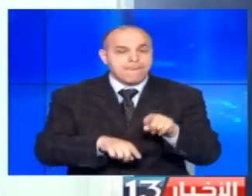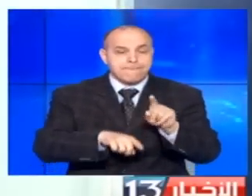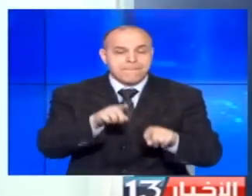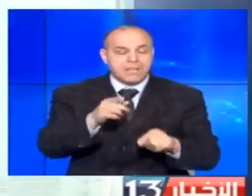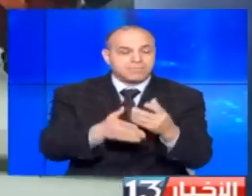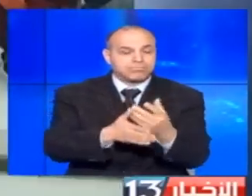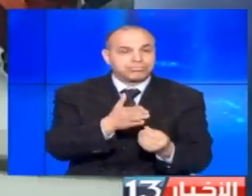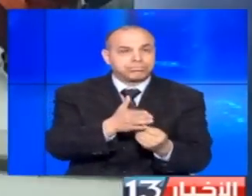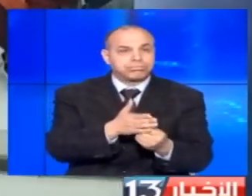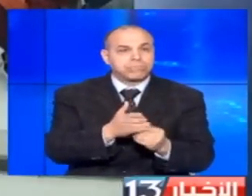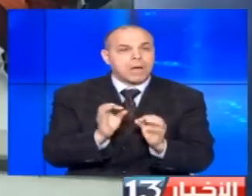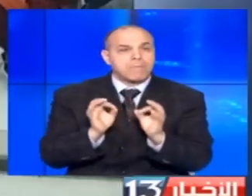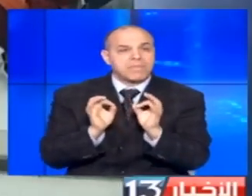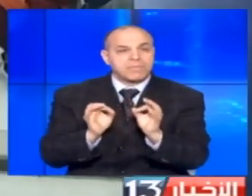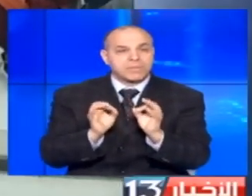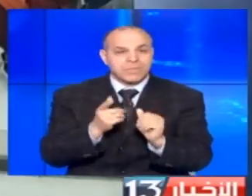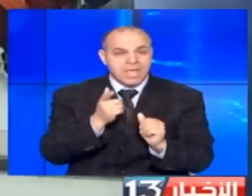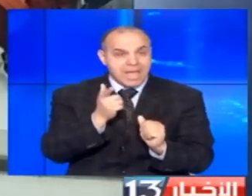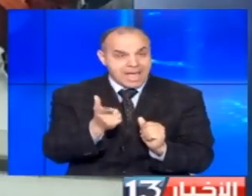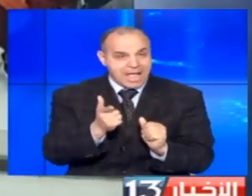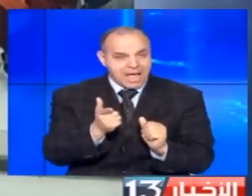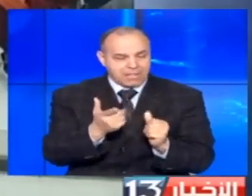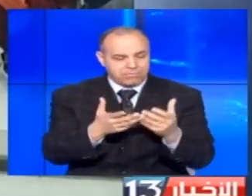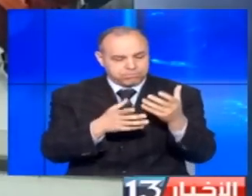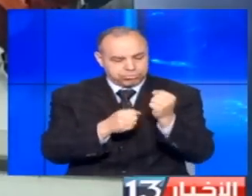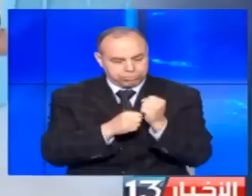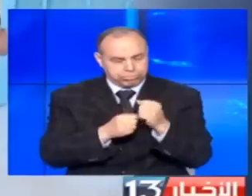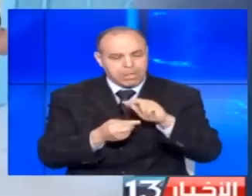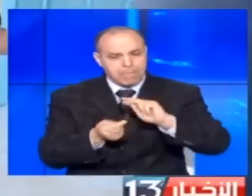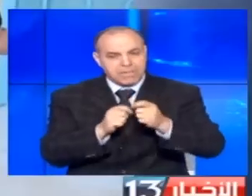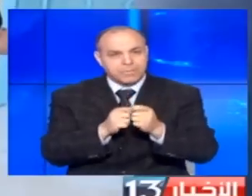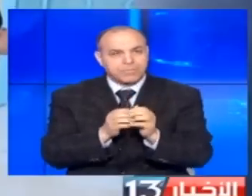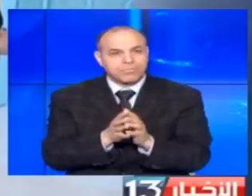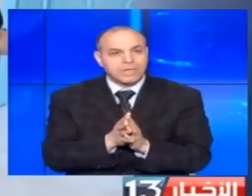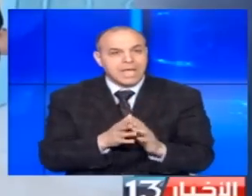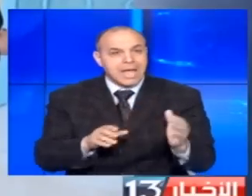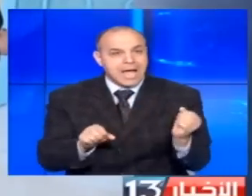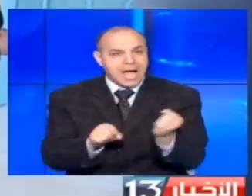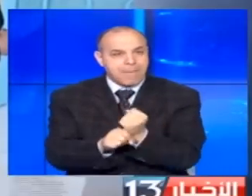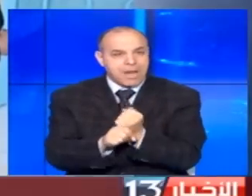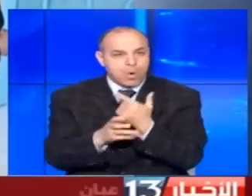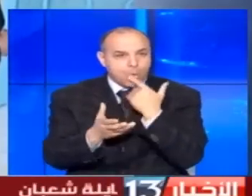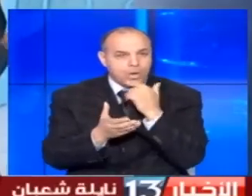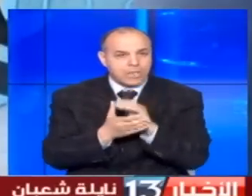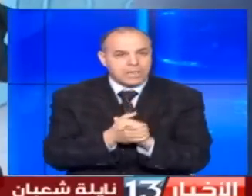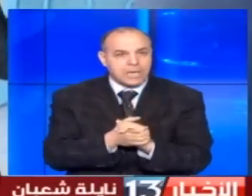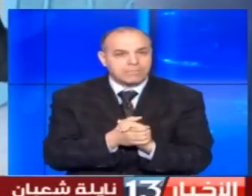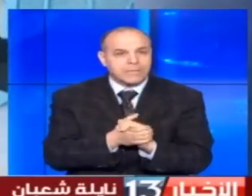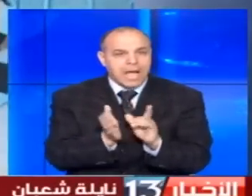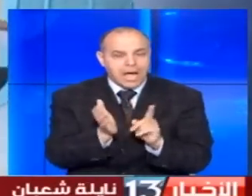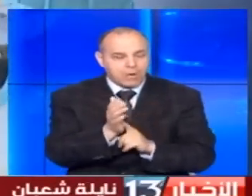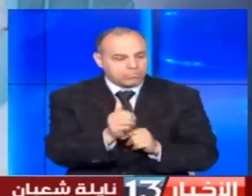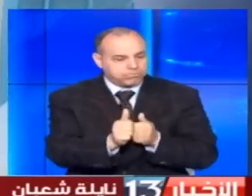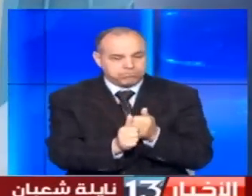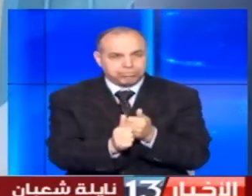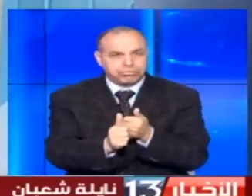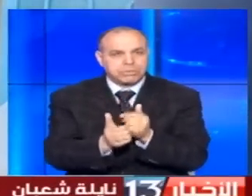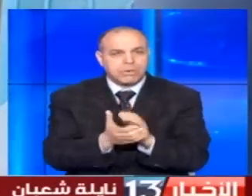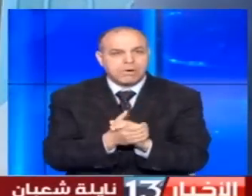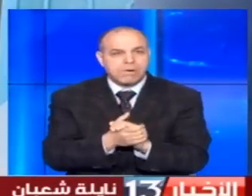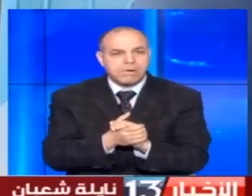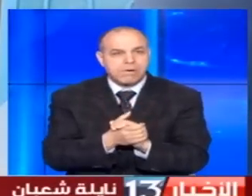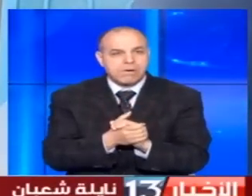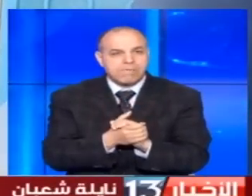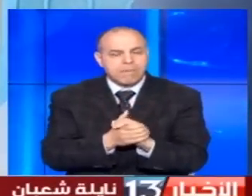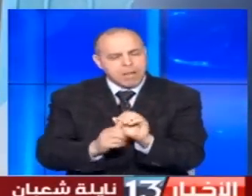للجوده والدقه ما يجعلها قابله للتاويل هو العمل التشريعي معناتها معناتها